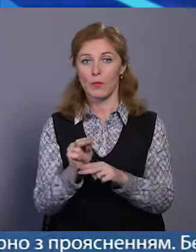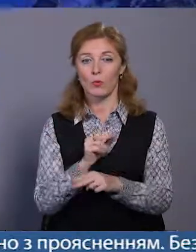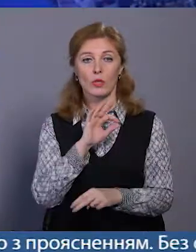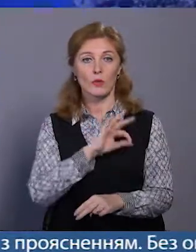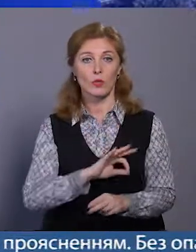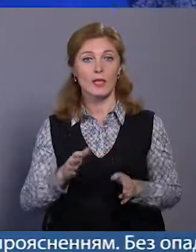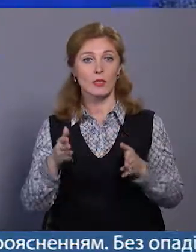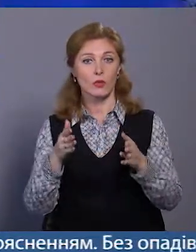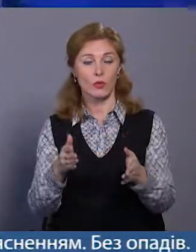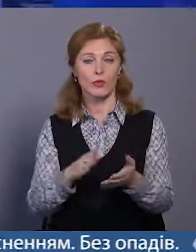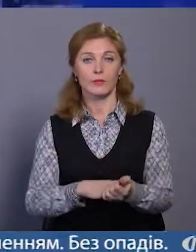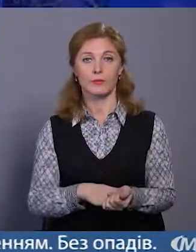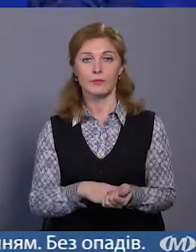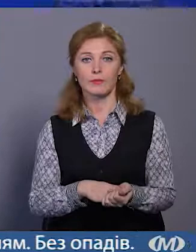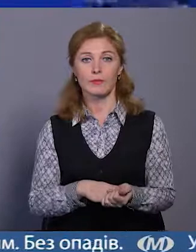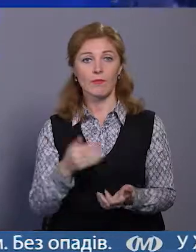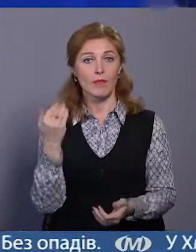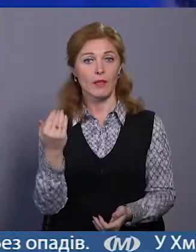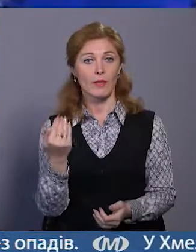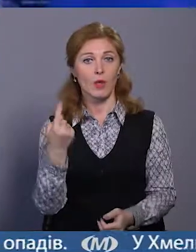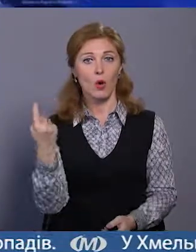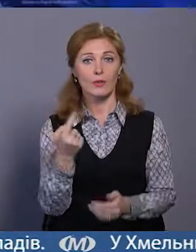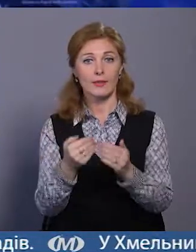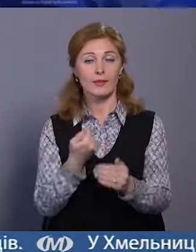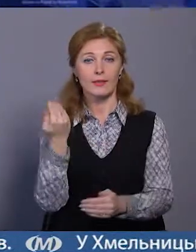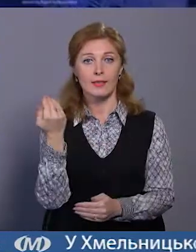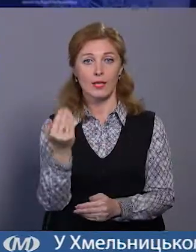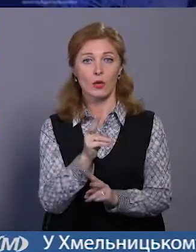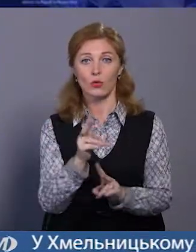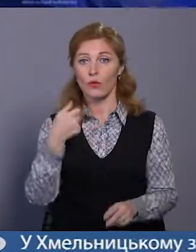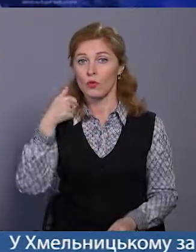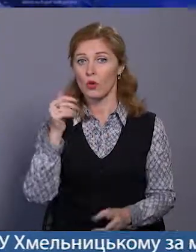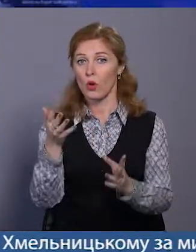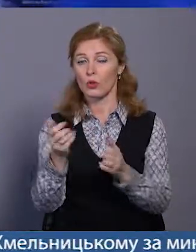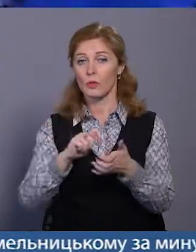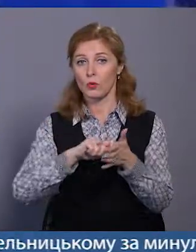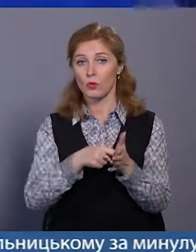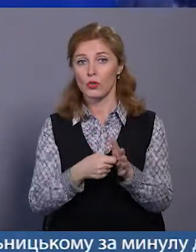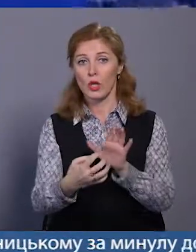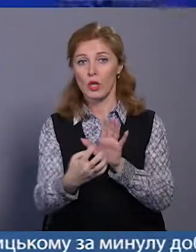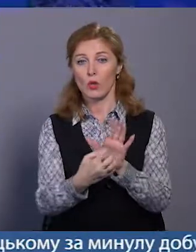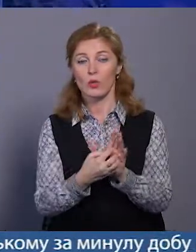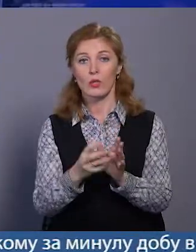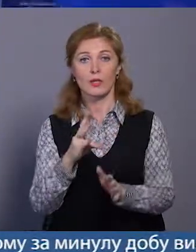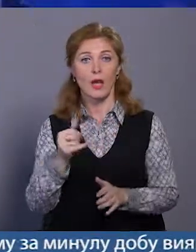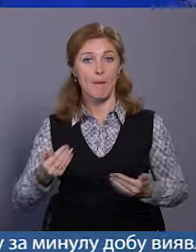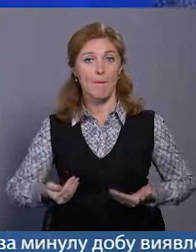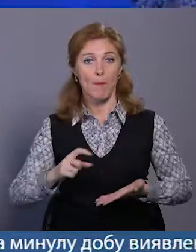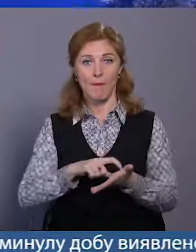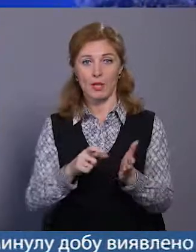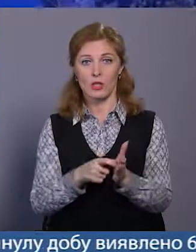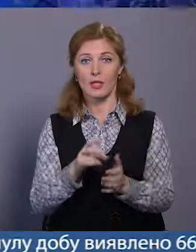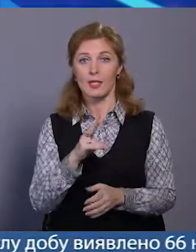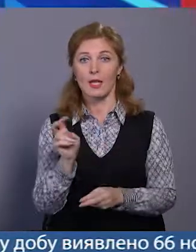експлуатації доріг Михайло Кривий. Він один з тих, хто вчора отримав ключі та ордер на помешкання. На огляди